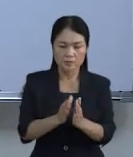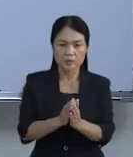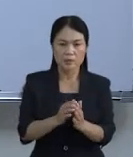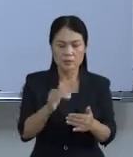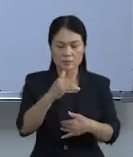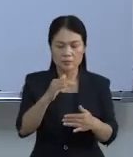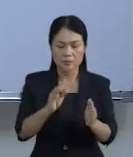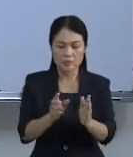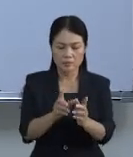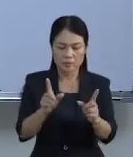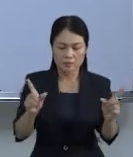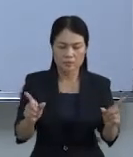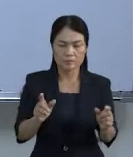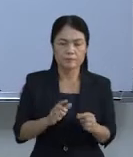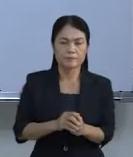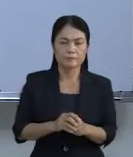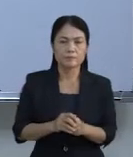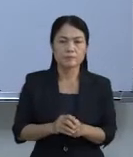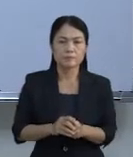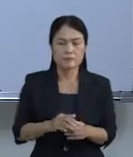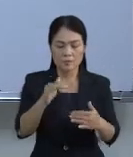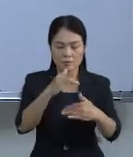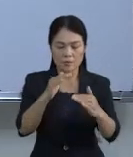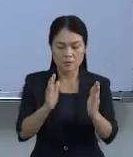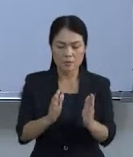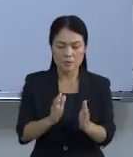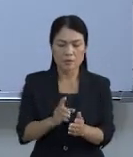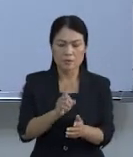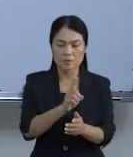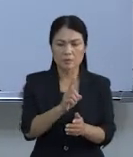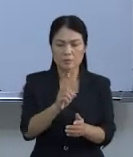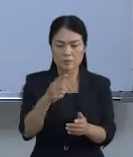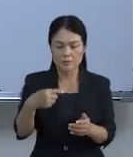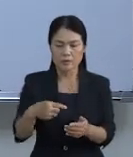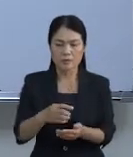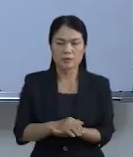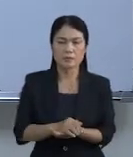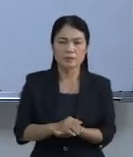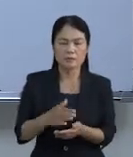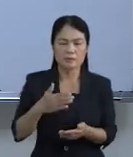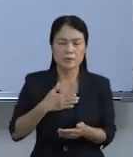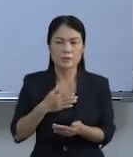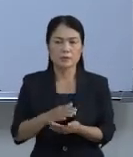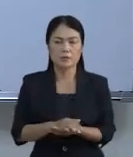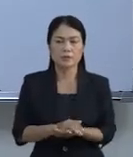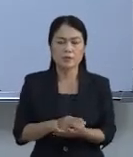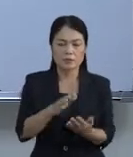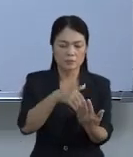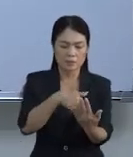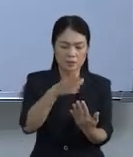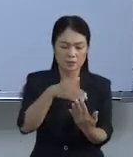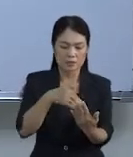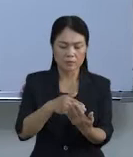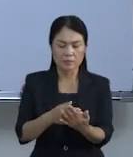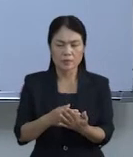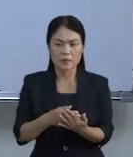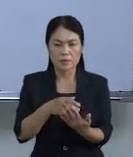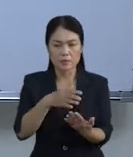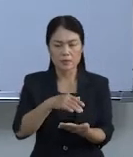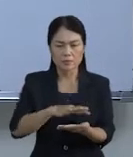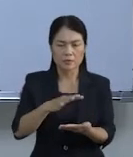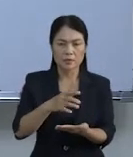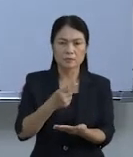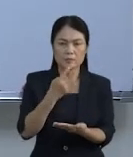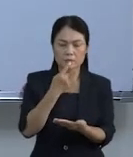cúp cúp thồng là đông cúp nướng đông cúp mùi mùi bò và hái được rú phát bò chim chúc nè chùm